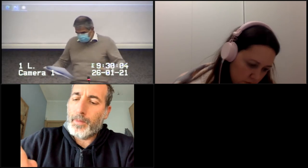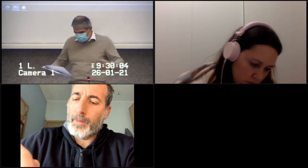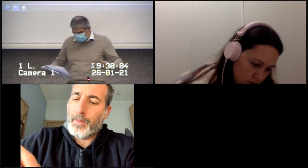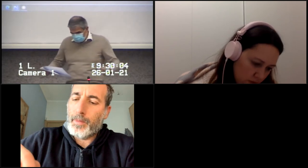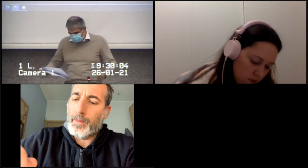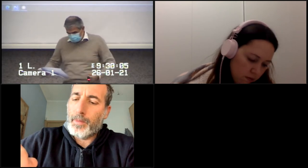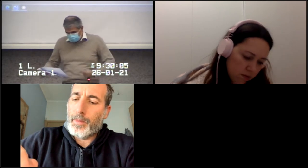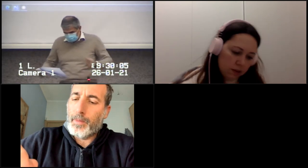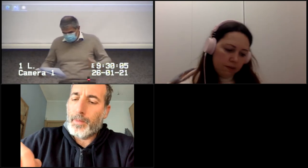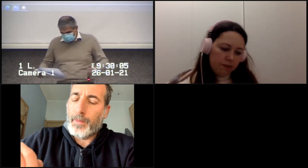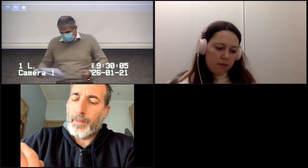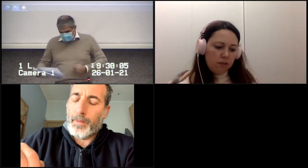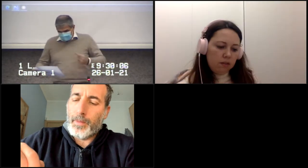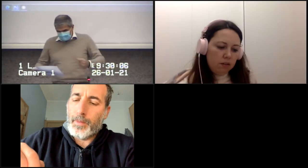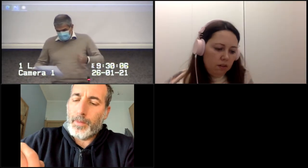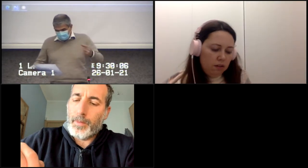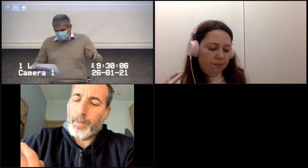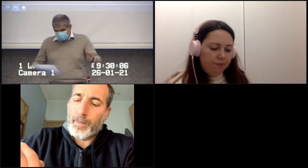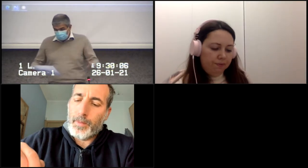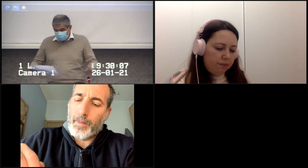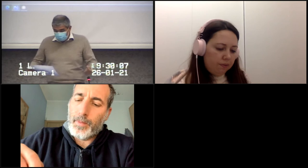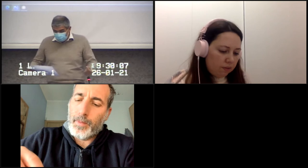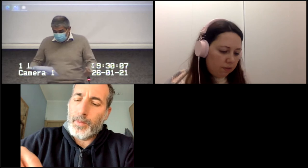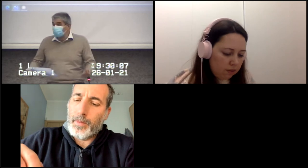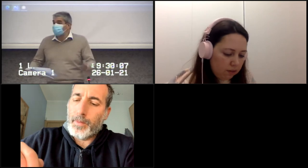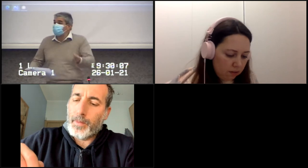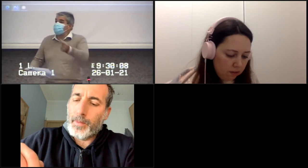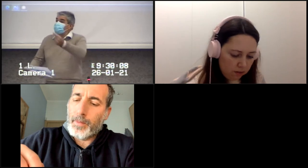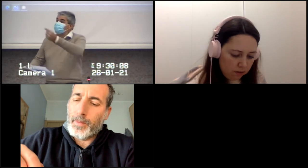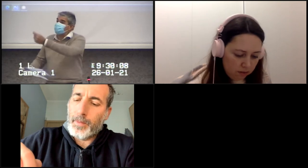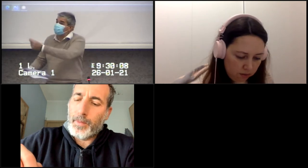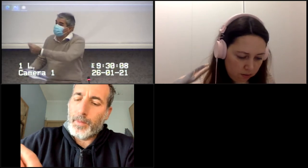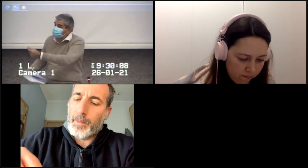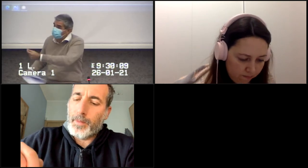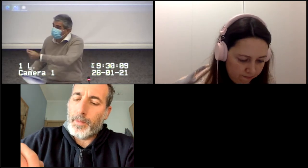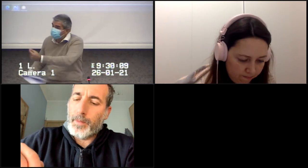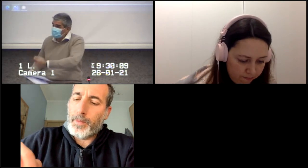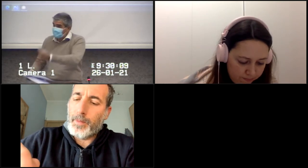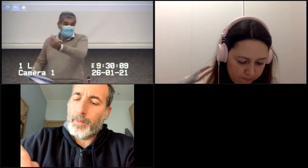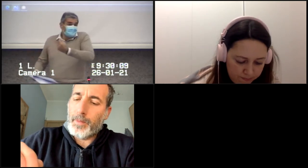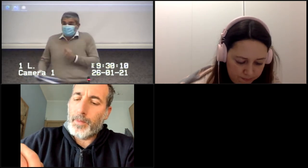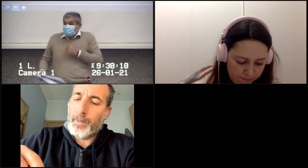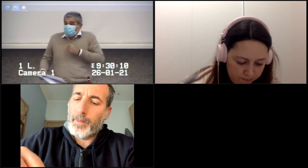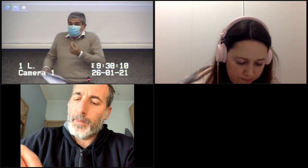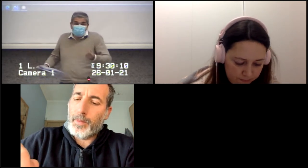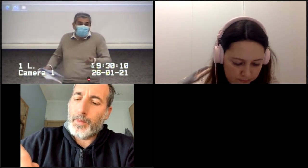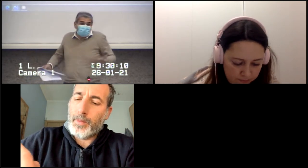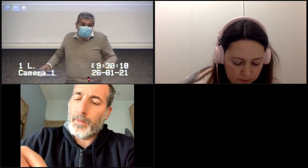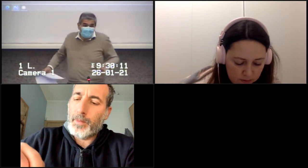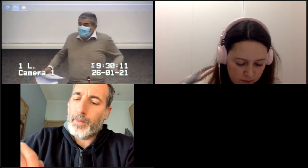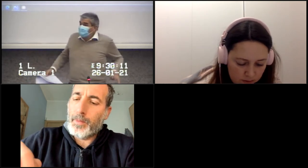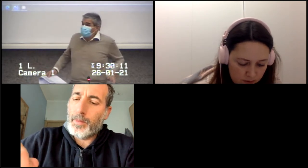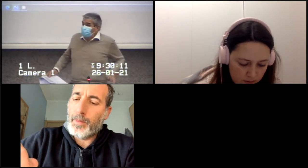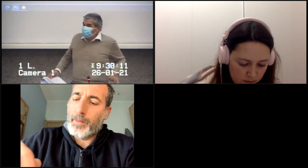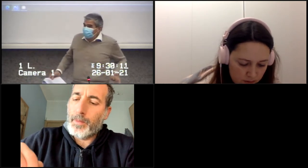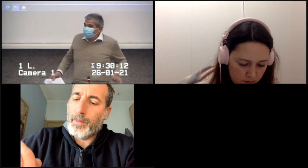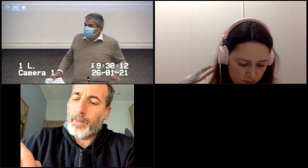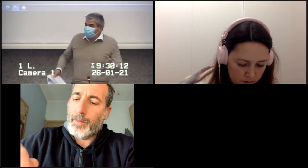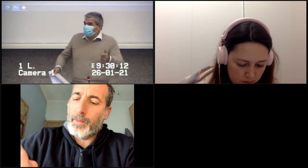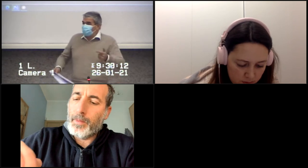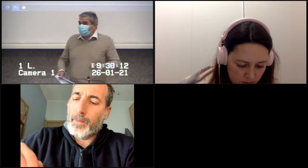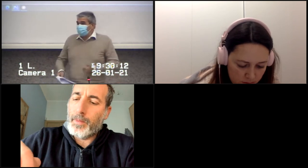relativamente al rischio sismico e alla riduzione della vulnerabilità rispetto alle esondazioni. Certo, noi qua viviamo